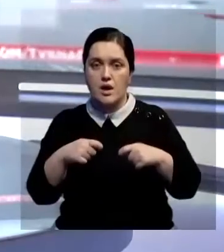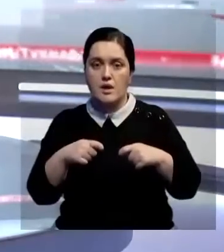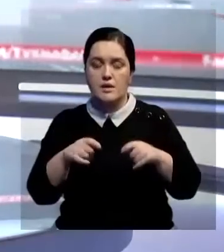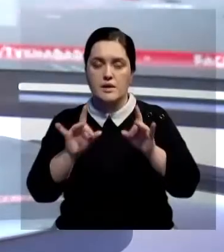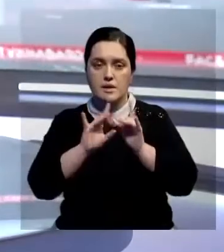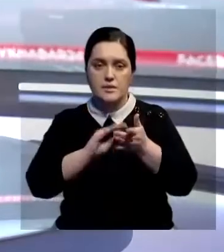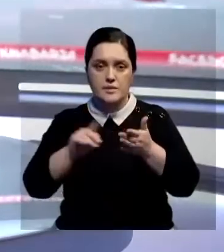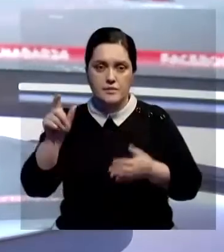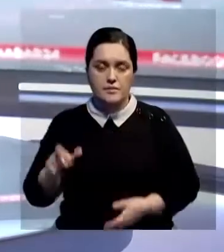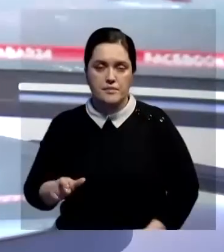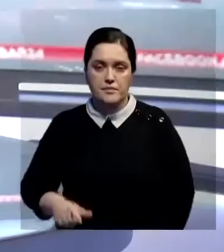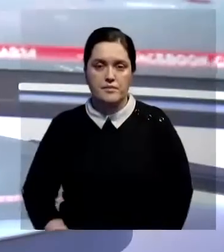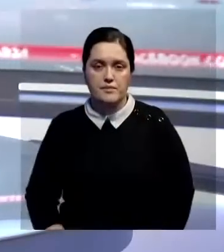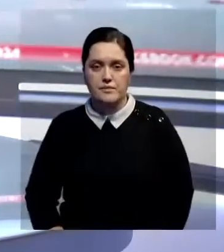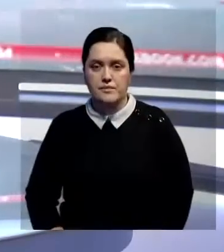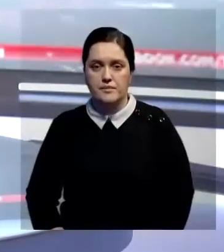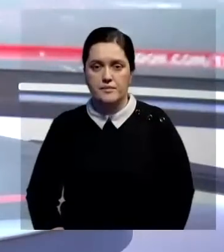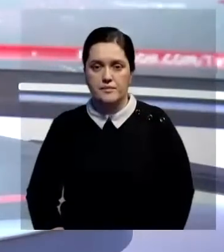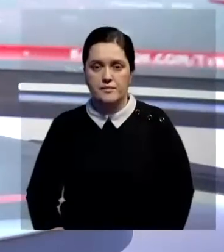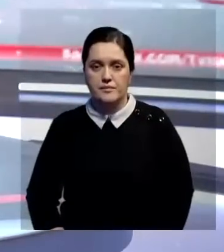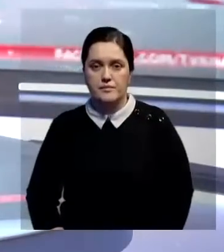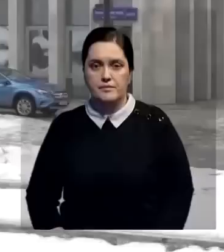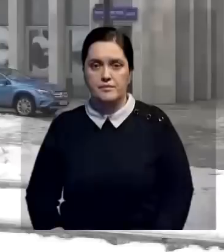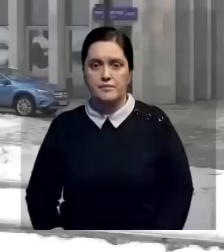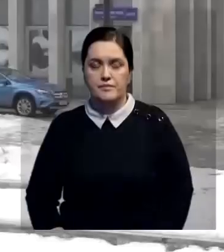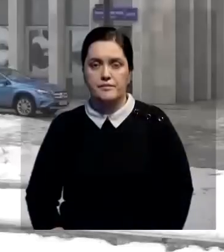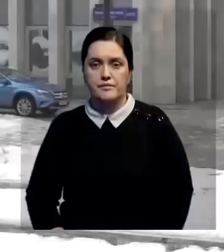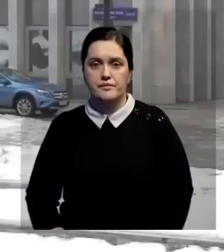инфляции в России расскажет наш корреспондент Дана Нуржан.